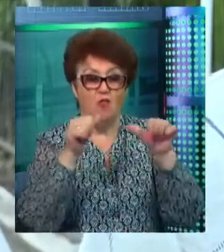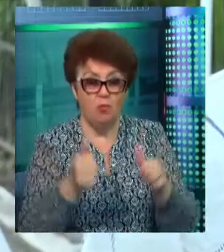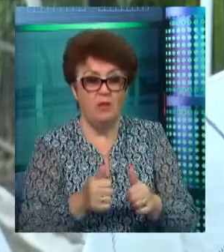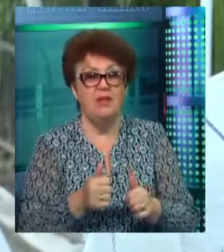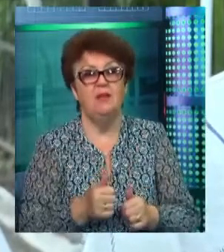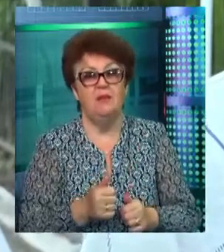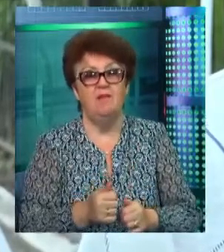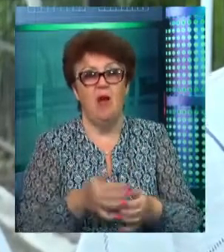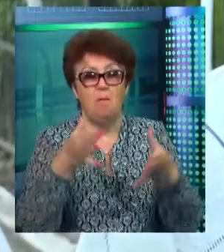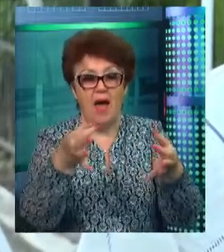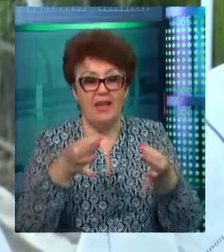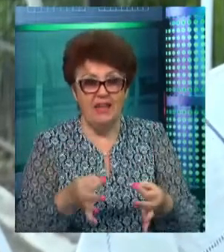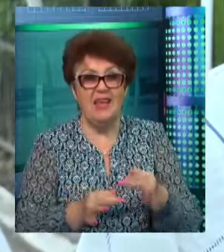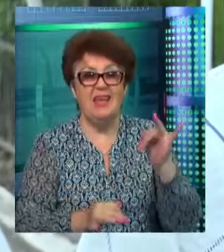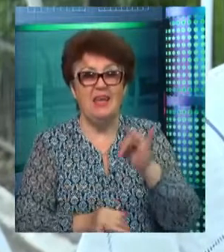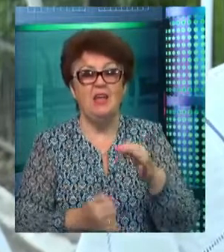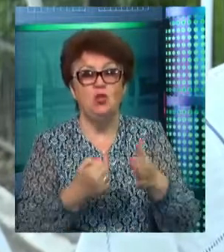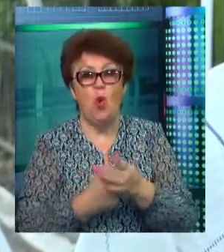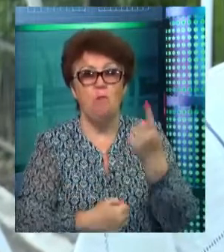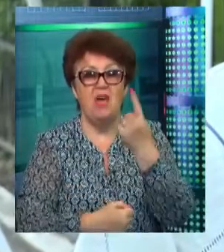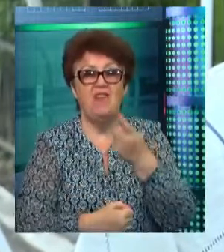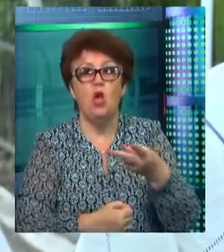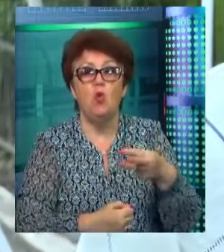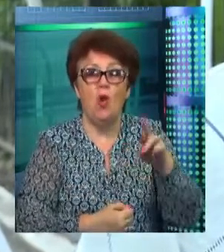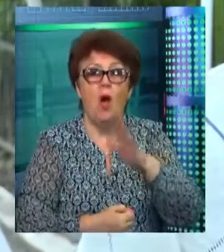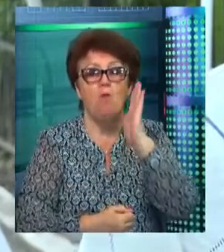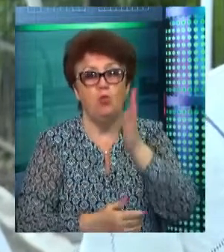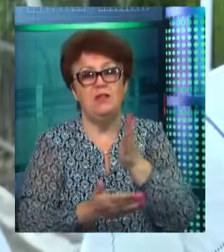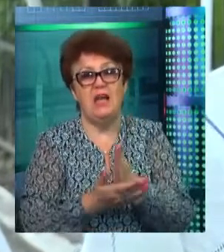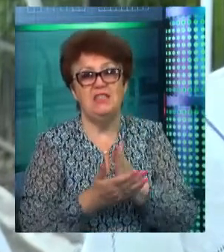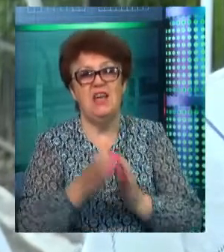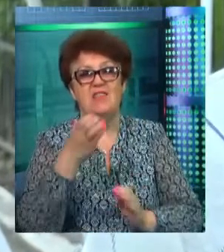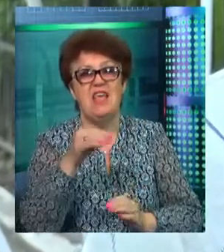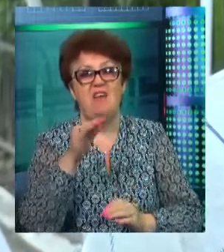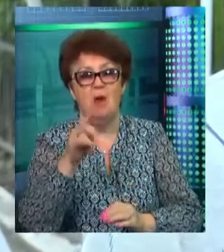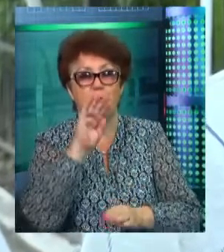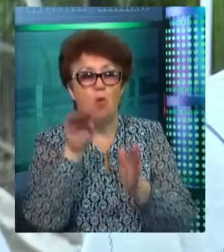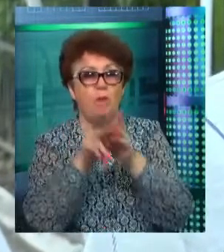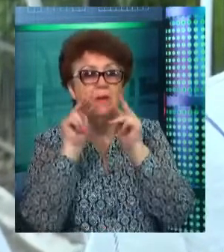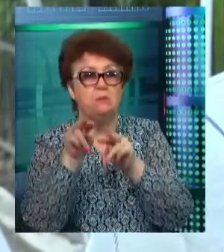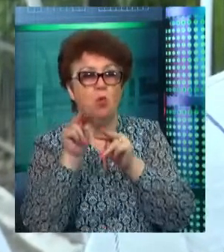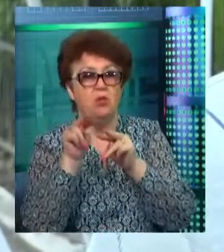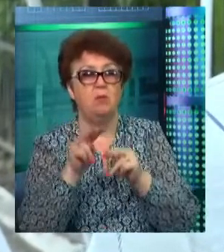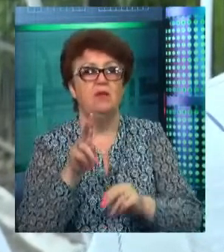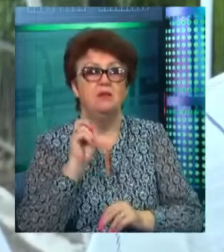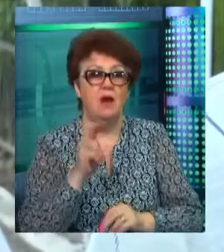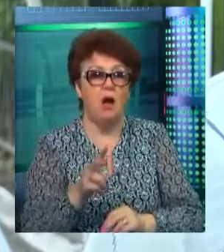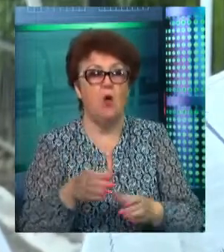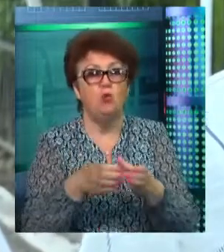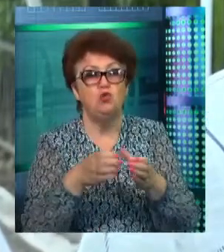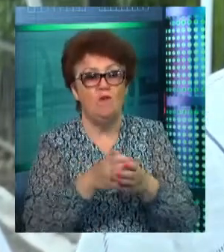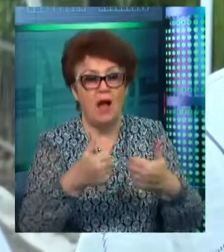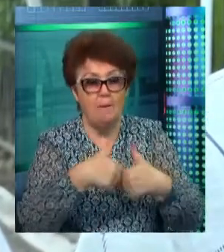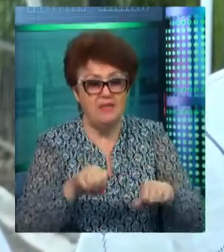пакеты на первого числа до 1 июля будет находиться в сейфе под присмотром как и участковой